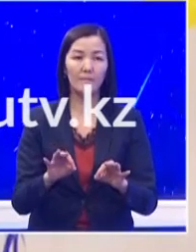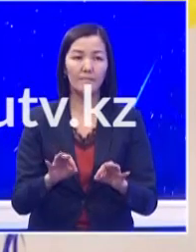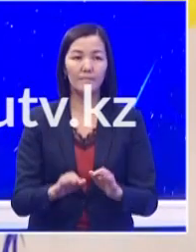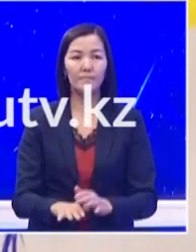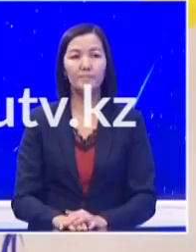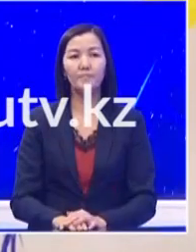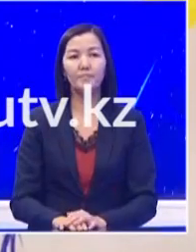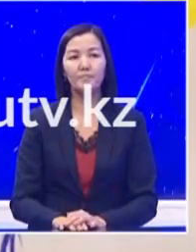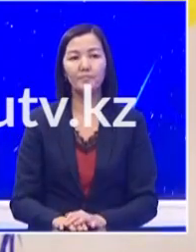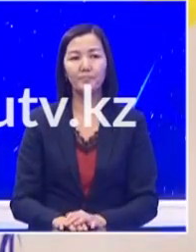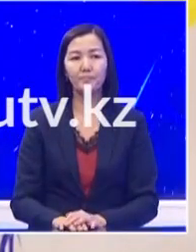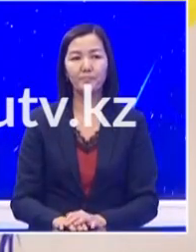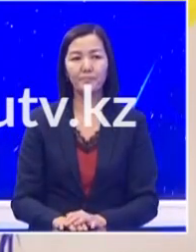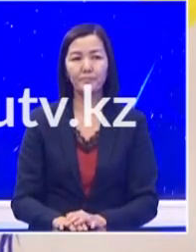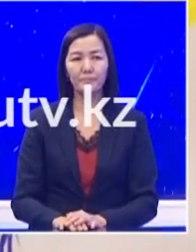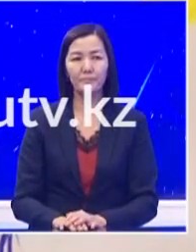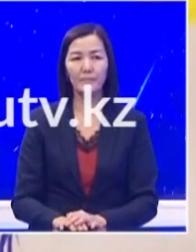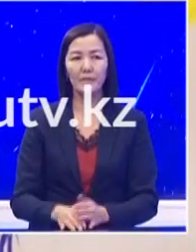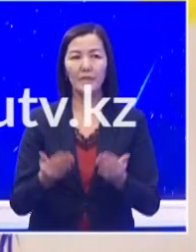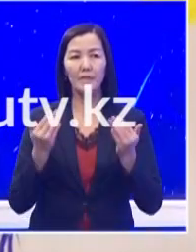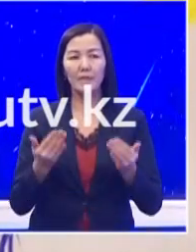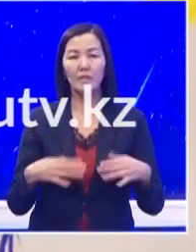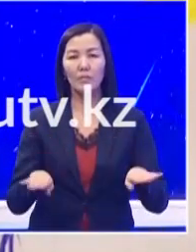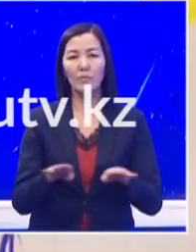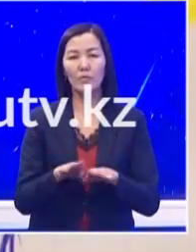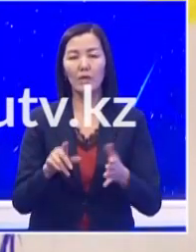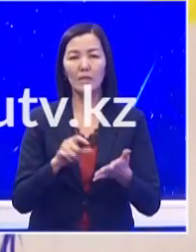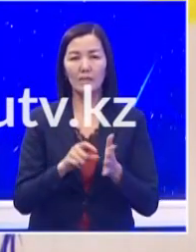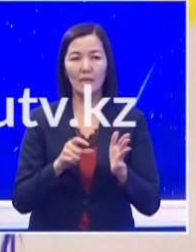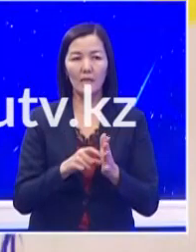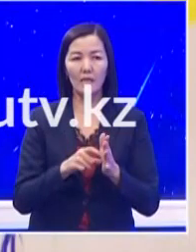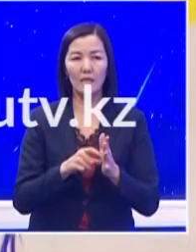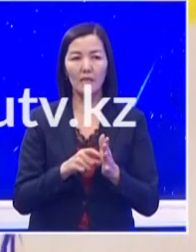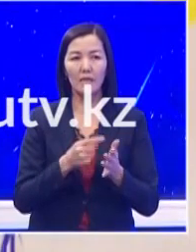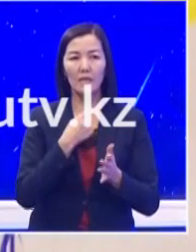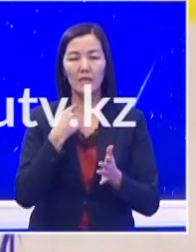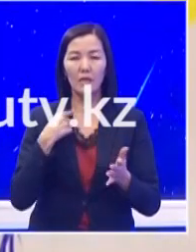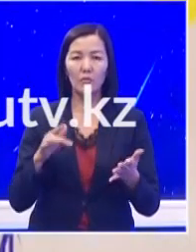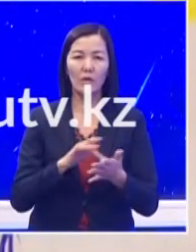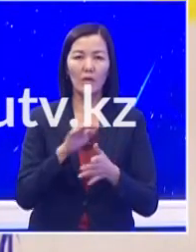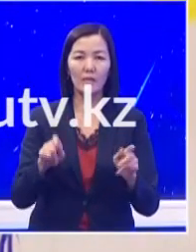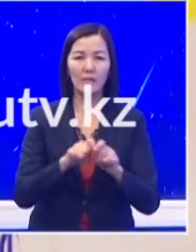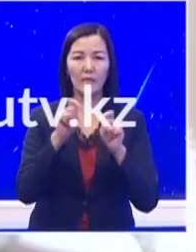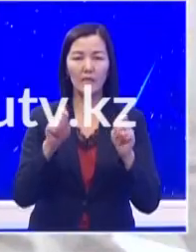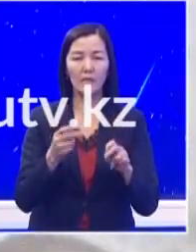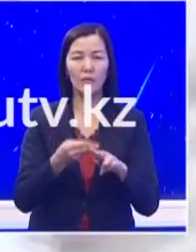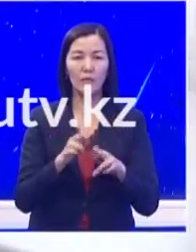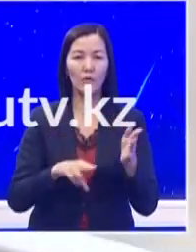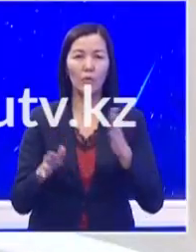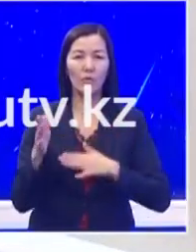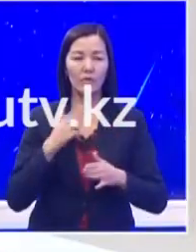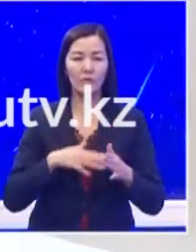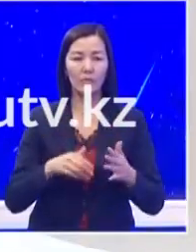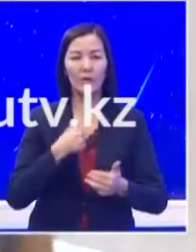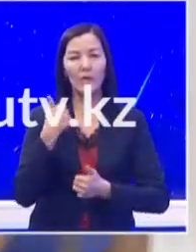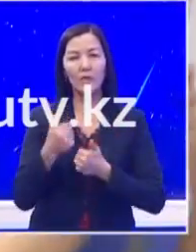зал болып есептелінеді қазіргі уақытта. Енді бұндай залымыз Талдықорған қаласында ашылып жатқанға өте қуаныштымыз. Бұдан кейін жарысқа